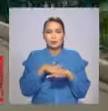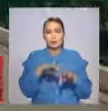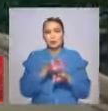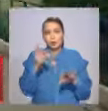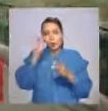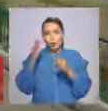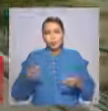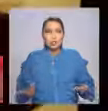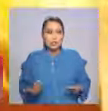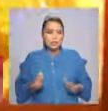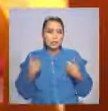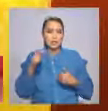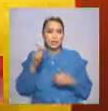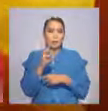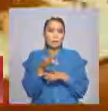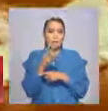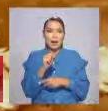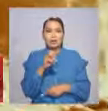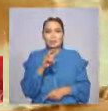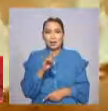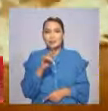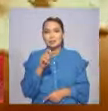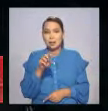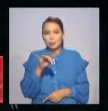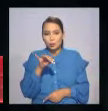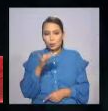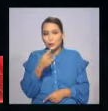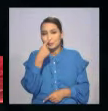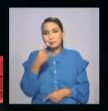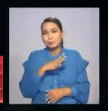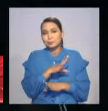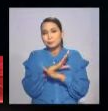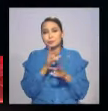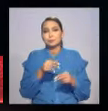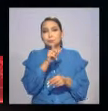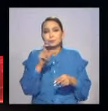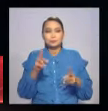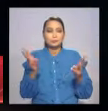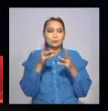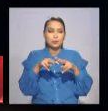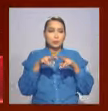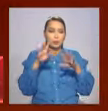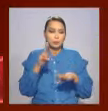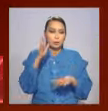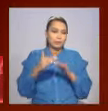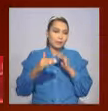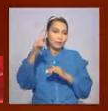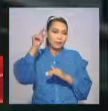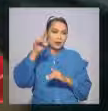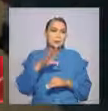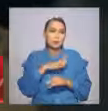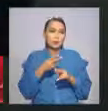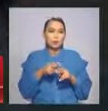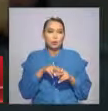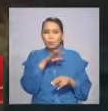жизни героя пожарного Аскара Забикулина. Он погиб в минувшем году, спасая людей в горящей столичной высотке. Эта история